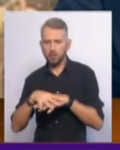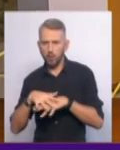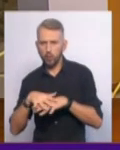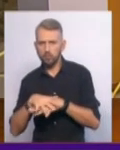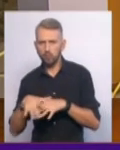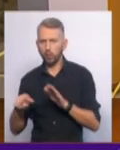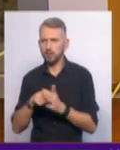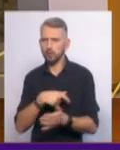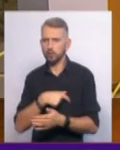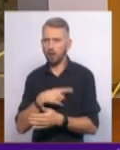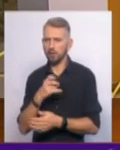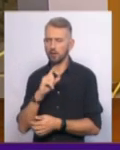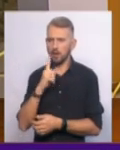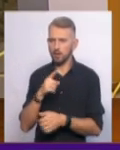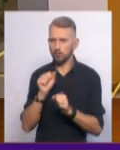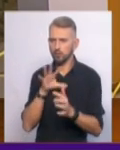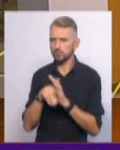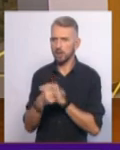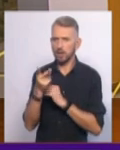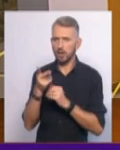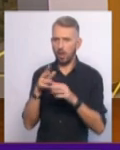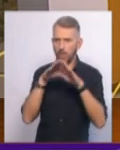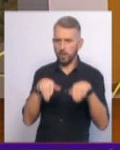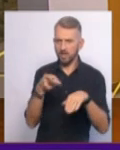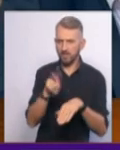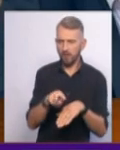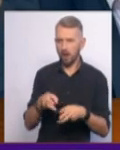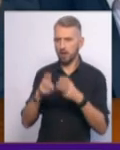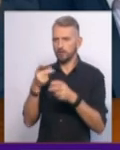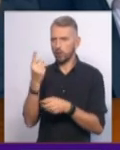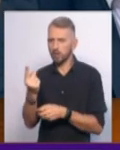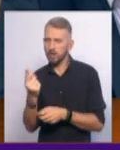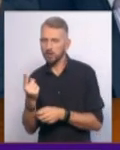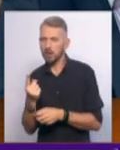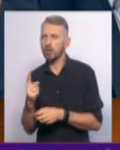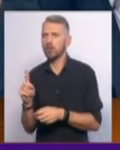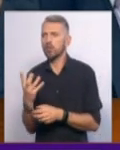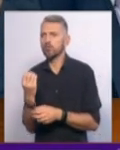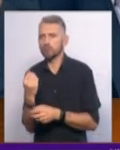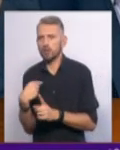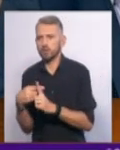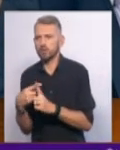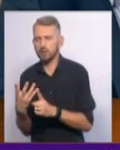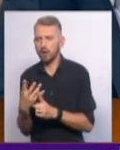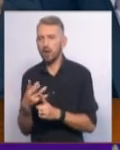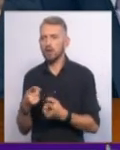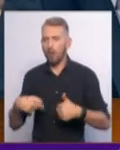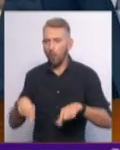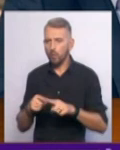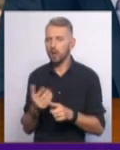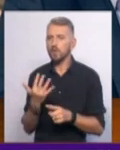що можна там на один рік закласти там 2 дахи, 1 ліфт і там іще щось на округ. От скільки, якщо говорити про